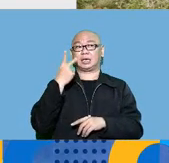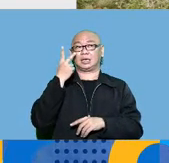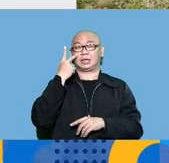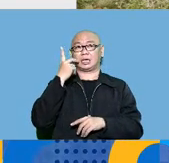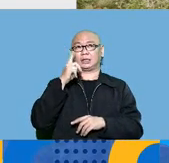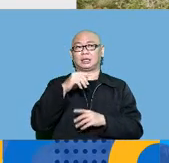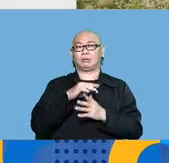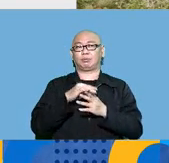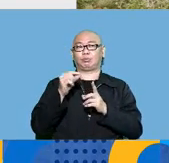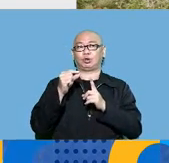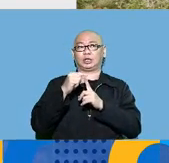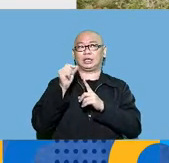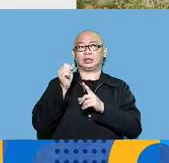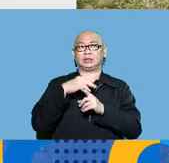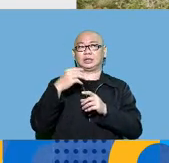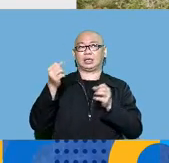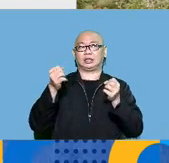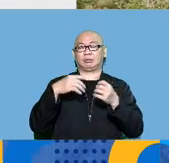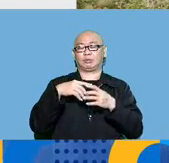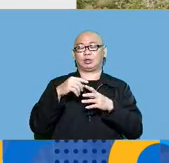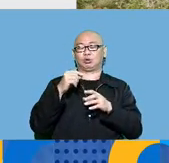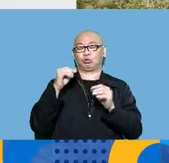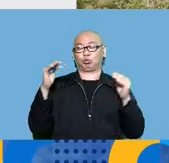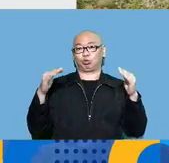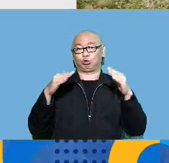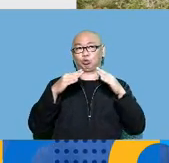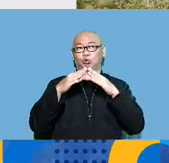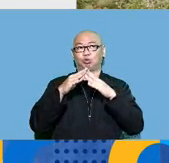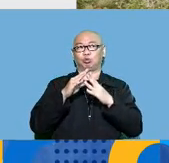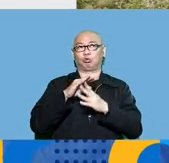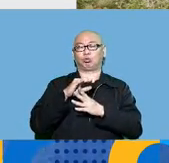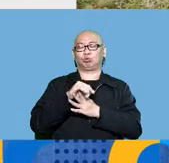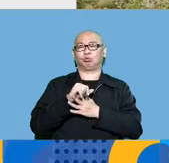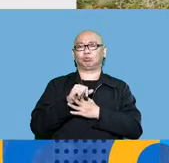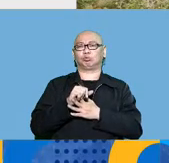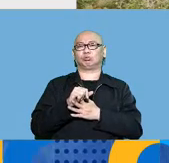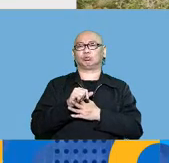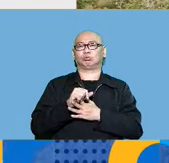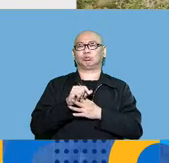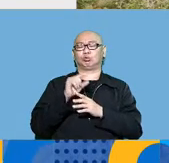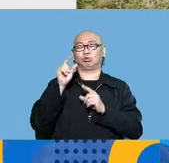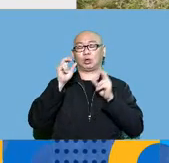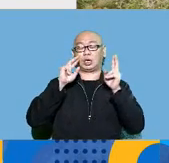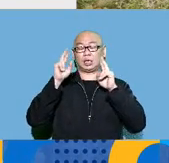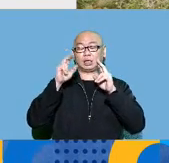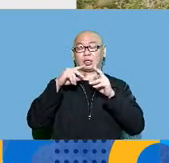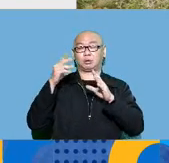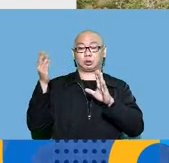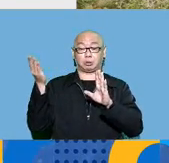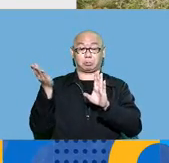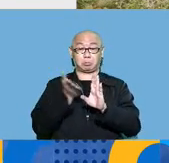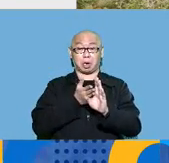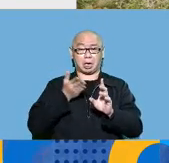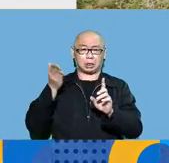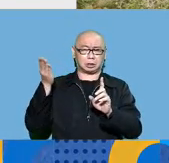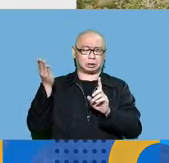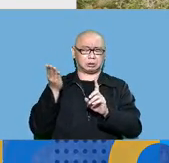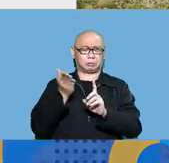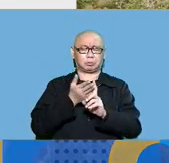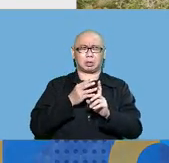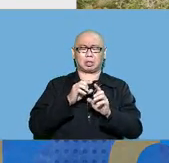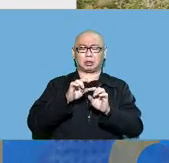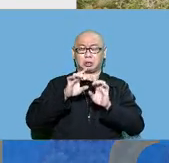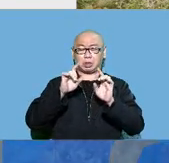potensi ancaman di Gunung Ungaran. Potensi ancaman yang kita lihat bisa dari penebangan liar. Kemudian